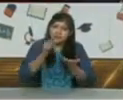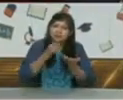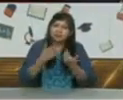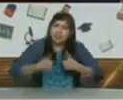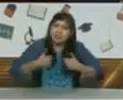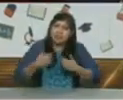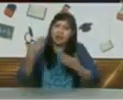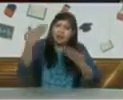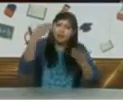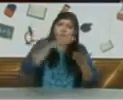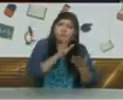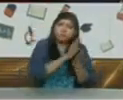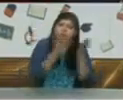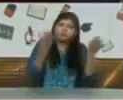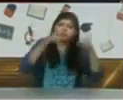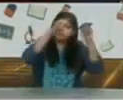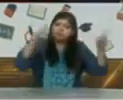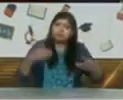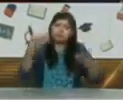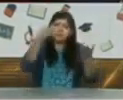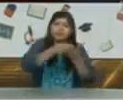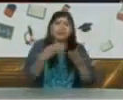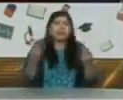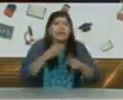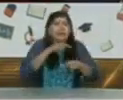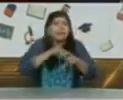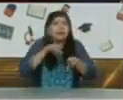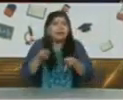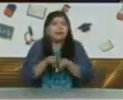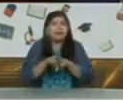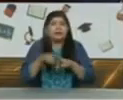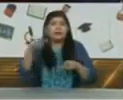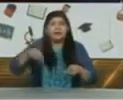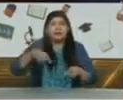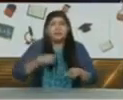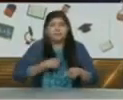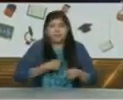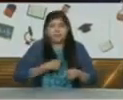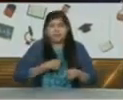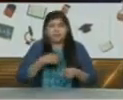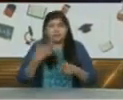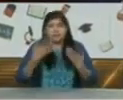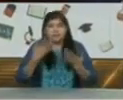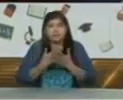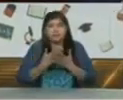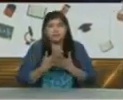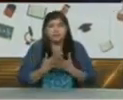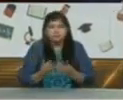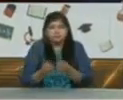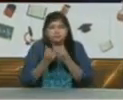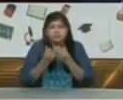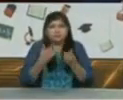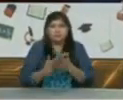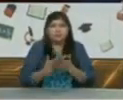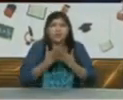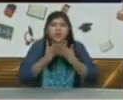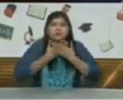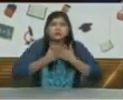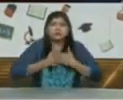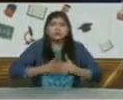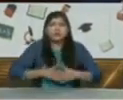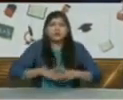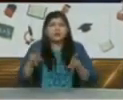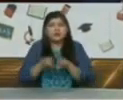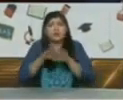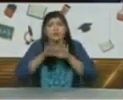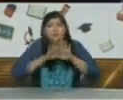में जाते समय आपको अपने मन को बिल्कुल शांत करके